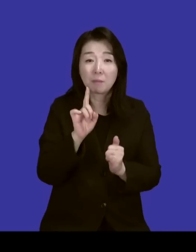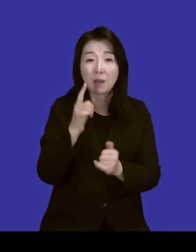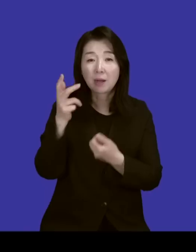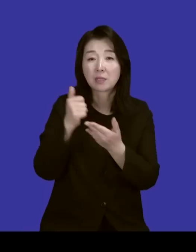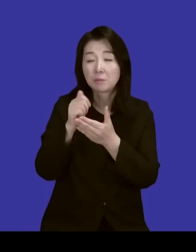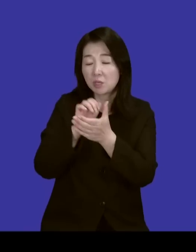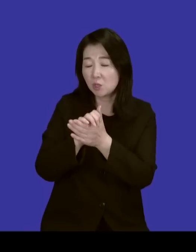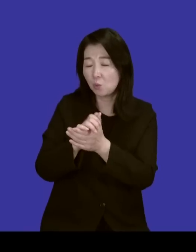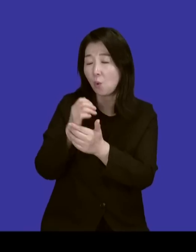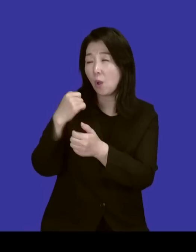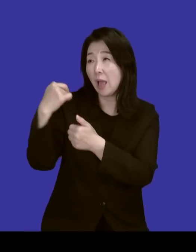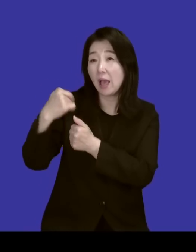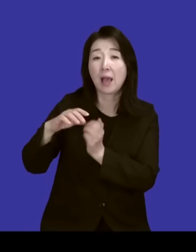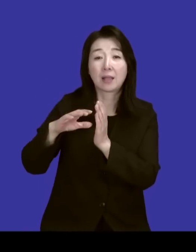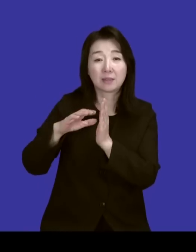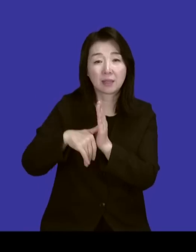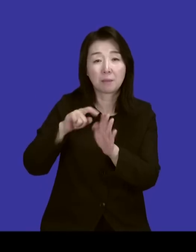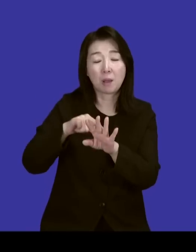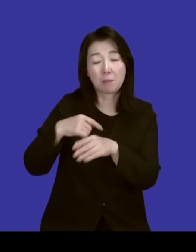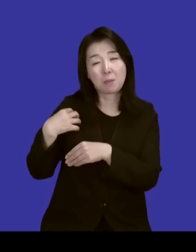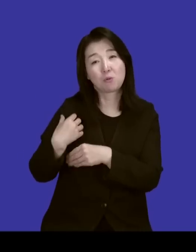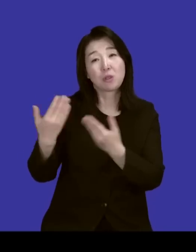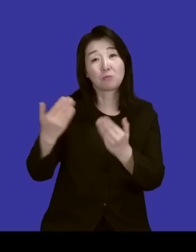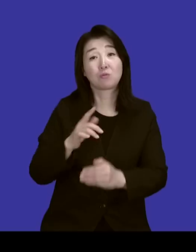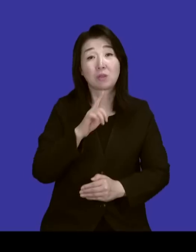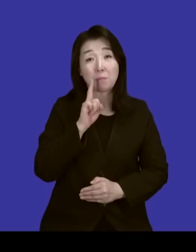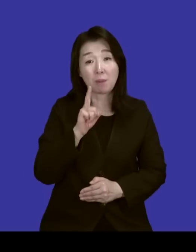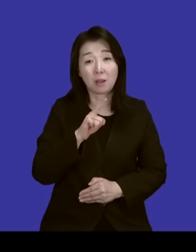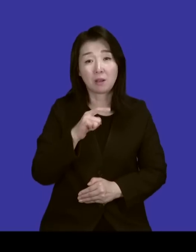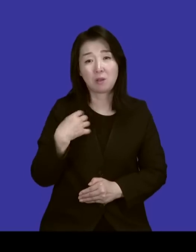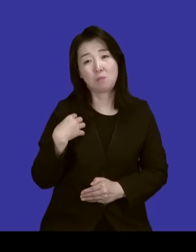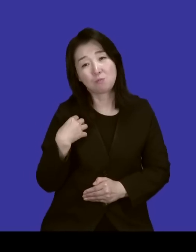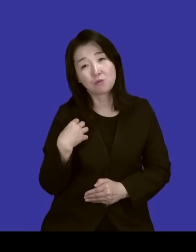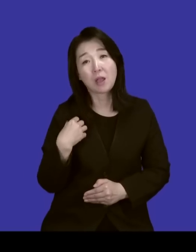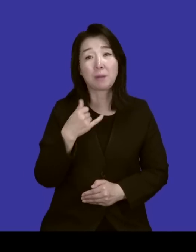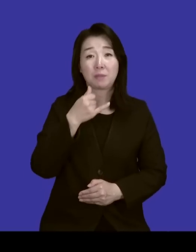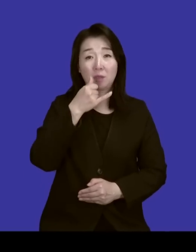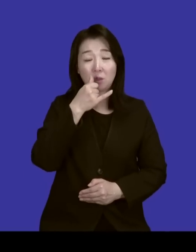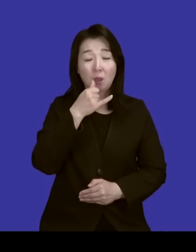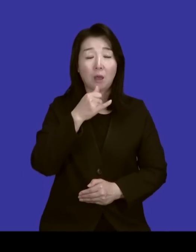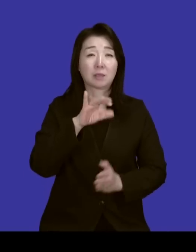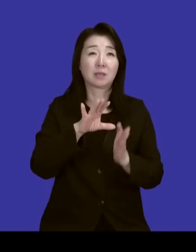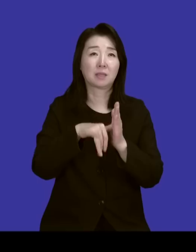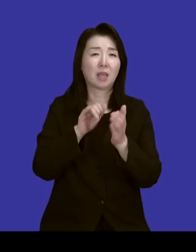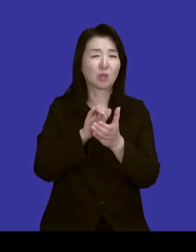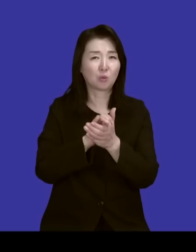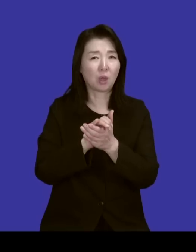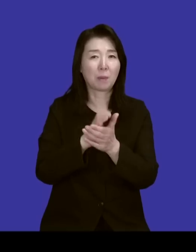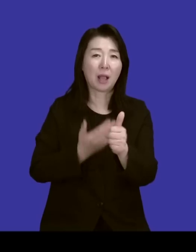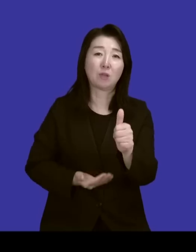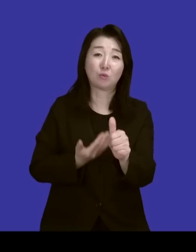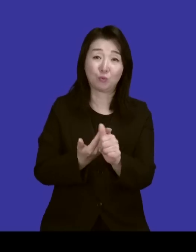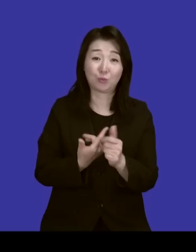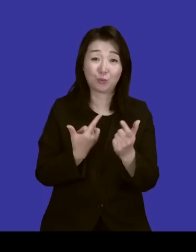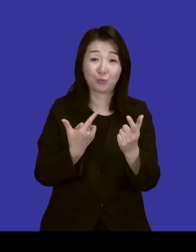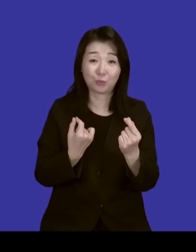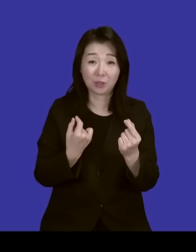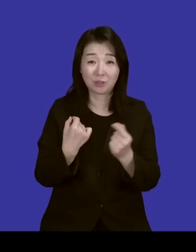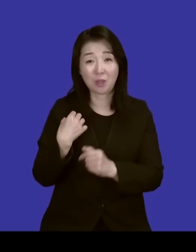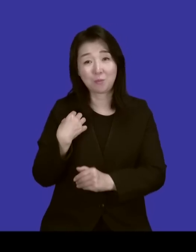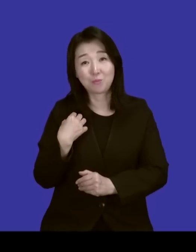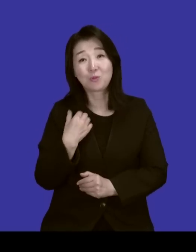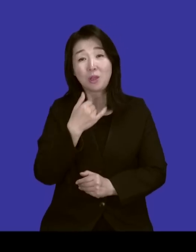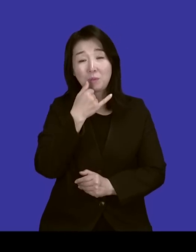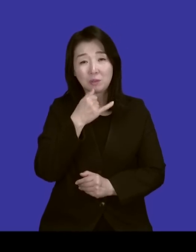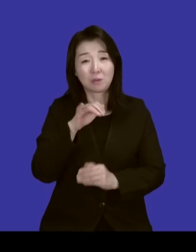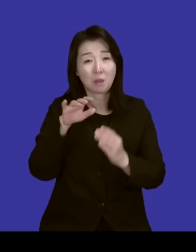부담을 주신다. 벌든이라고 그랬어요. 벌든으로. 그래서 부담이 생기는 건 뭐냐? 기도하라는 사인이다. 그래서 부담이 생기면